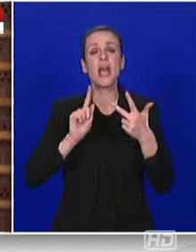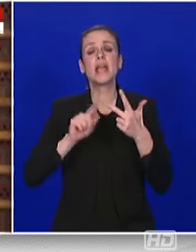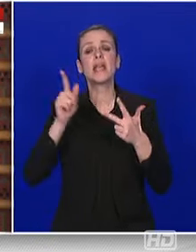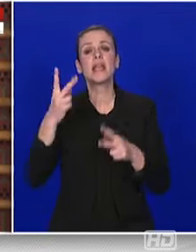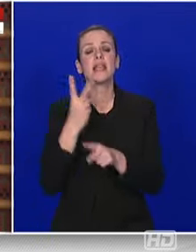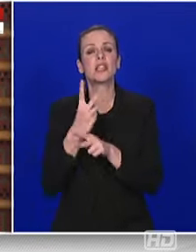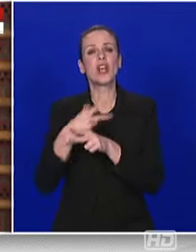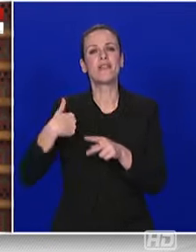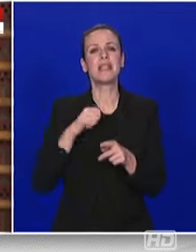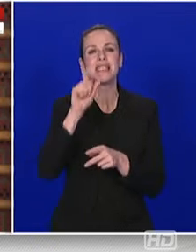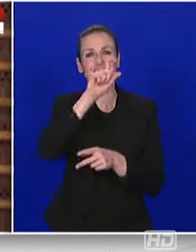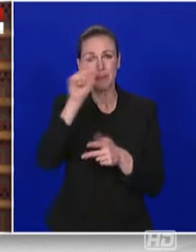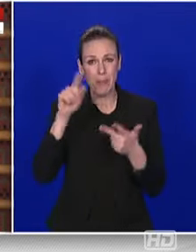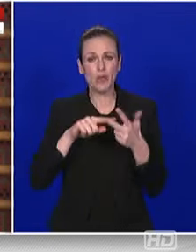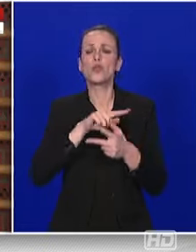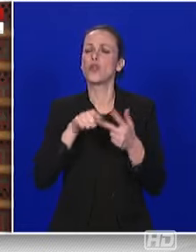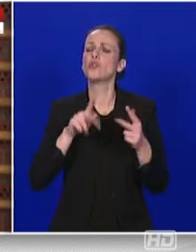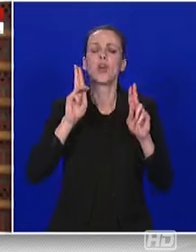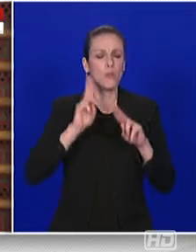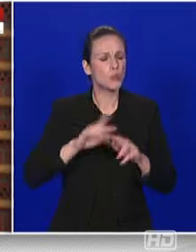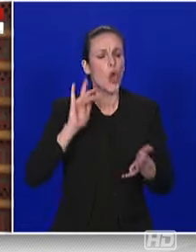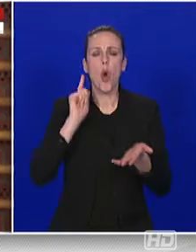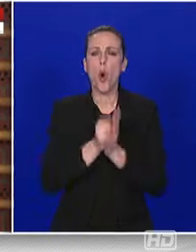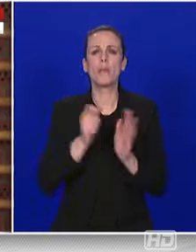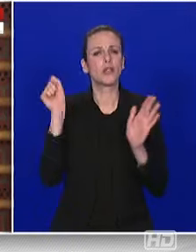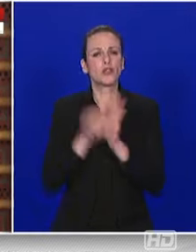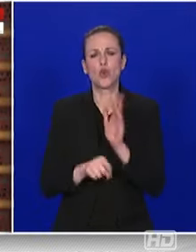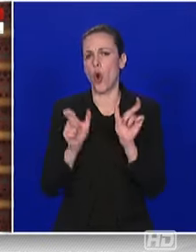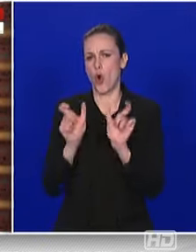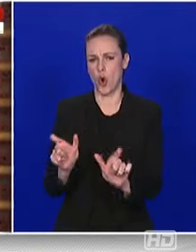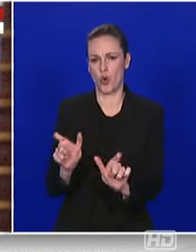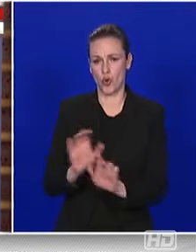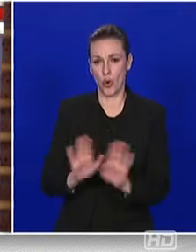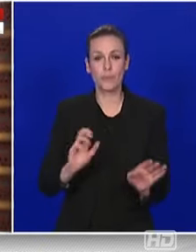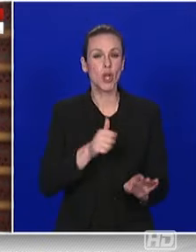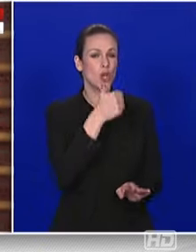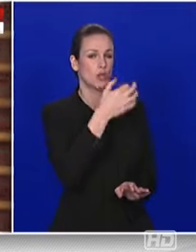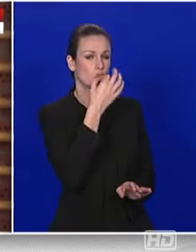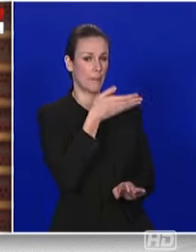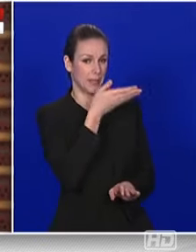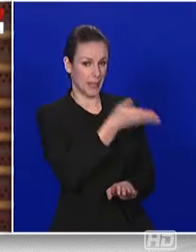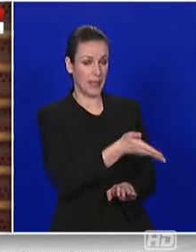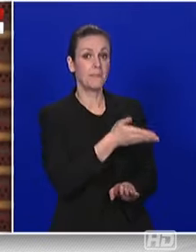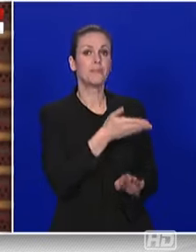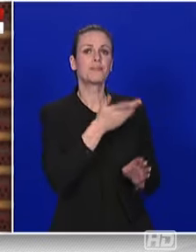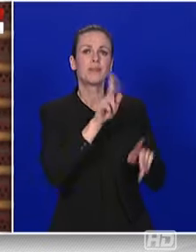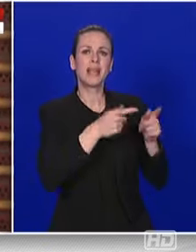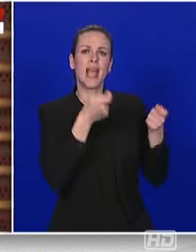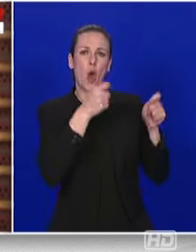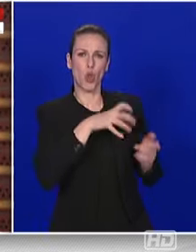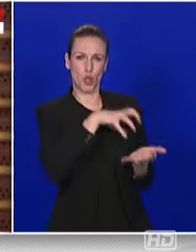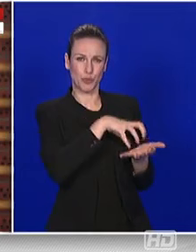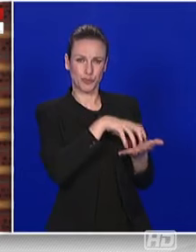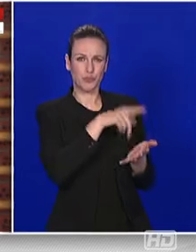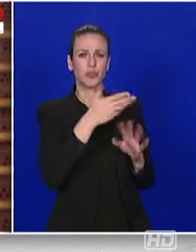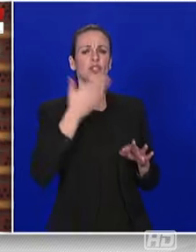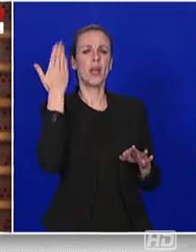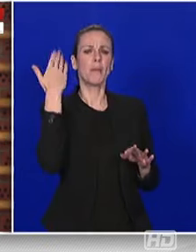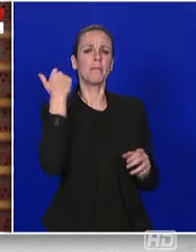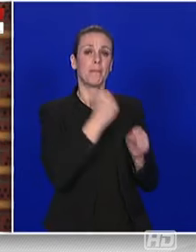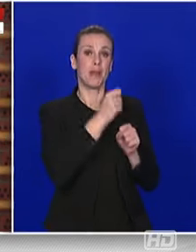sigurno će se djelovati, i to vrlo strogo. Evo još jedno pitanje za vas. Jesu li neke odluke stožera koje ste donosili